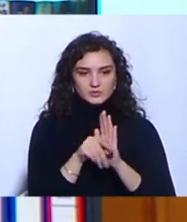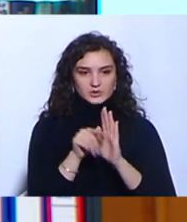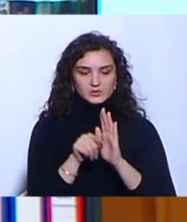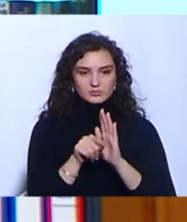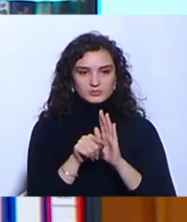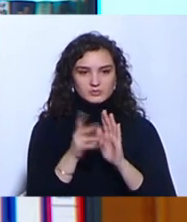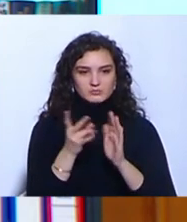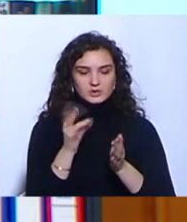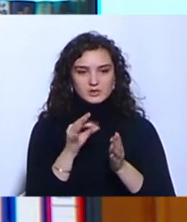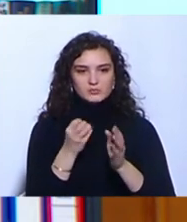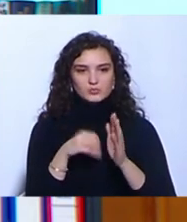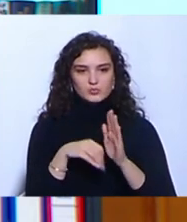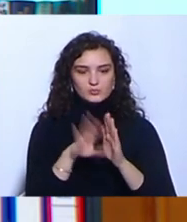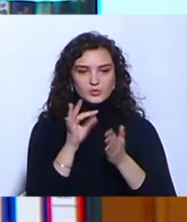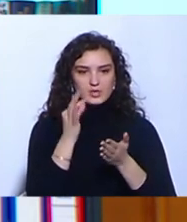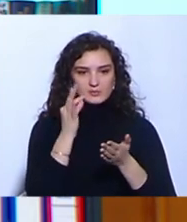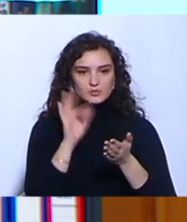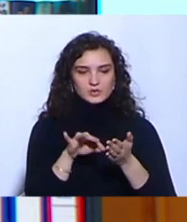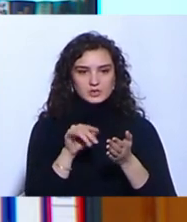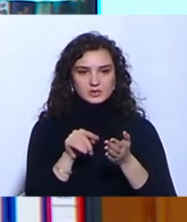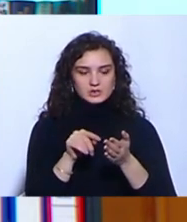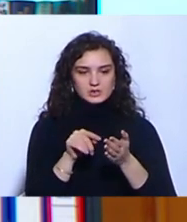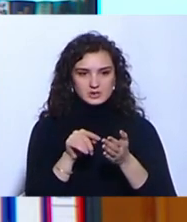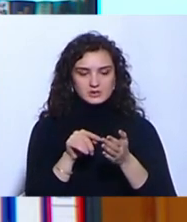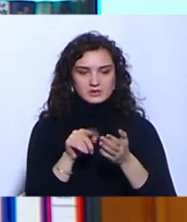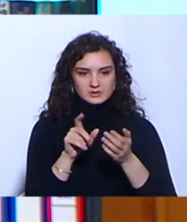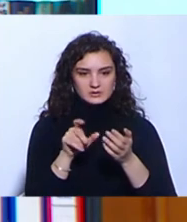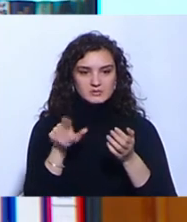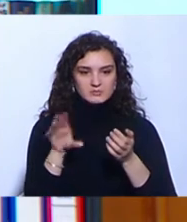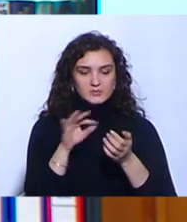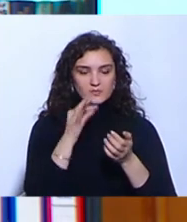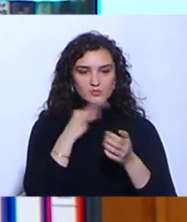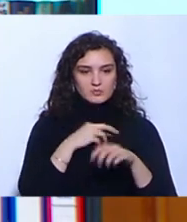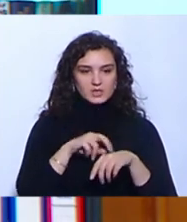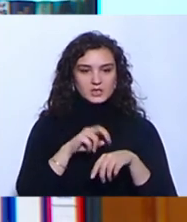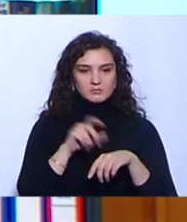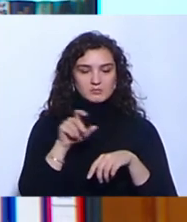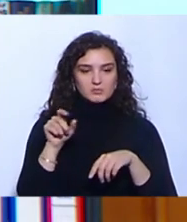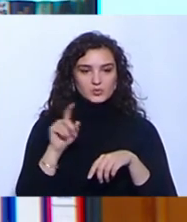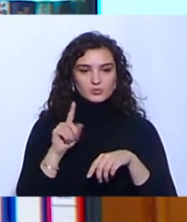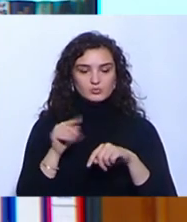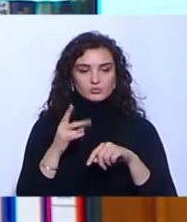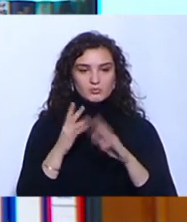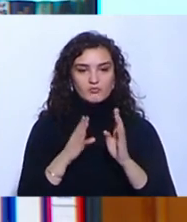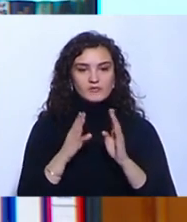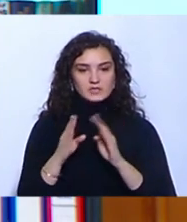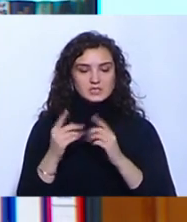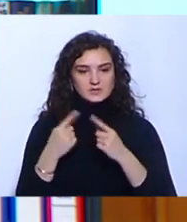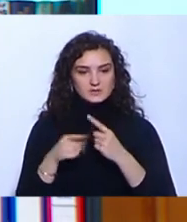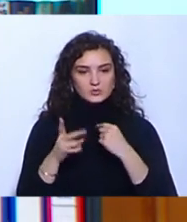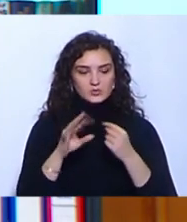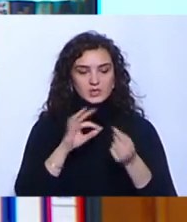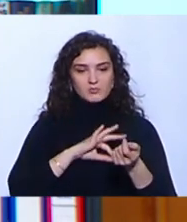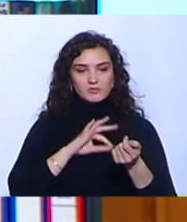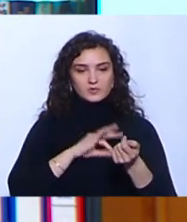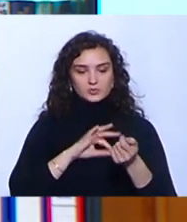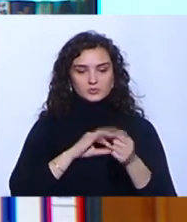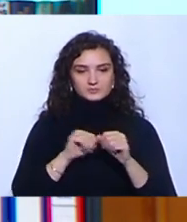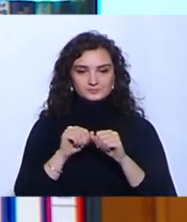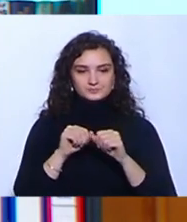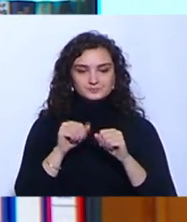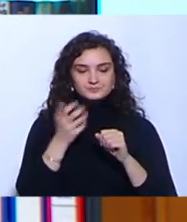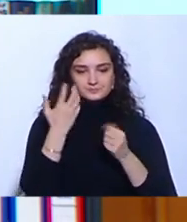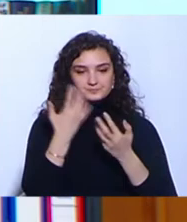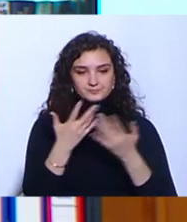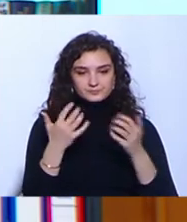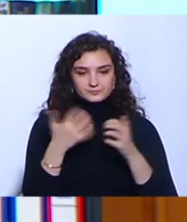შემადგენლობითაც, თუმცა უფრო გამოცდილი კლინიცისტები გვეუბნებიან, რომ მოვიქცეთ შემდეგნაირად. გამოვიყენოთ თამამად ხილი